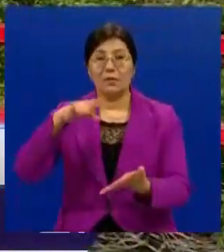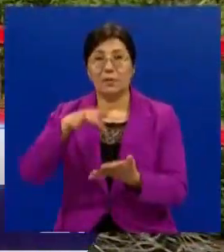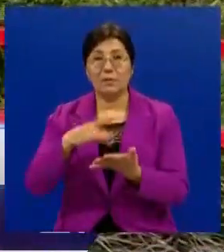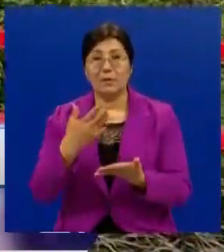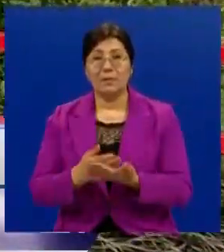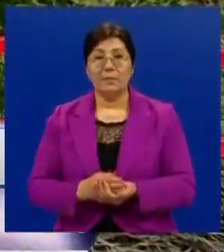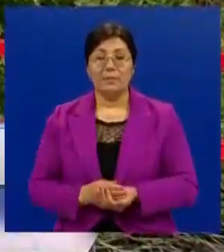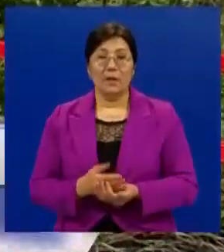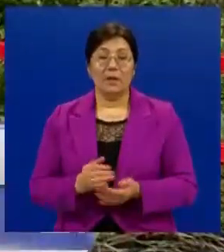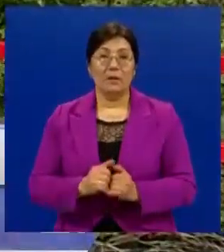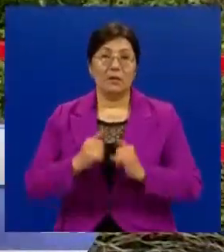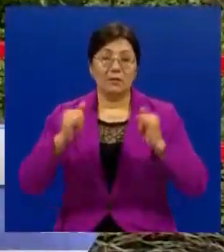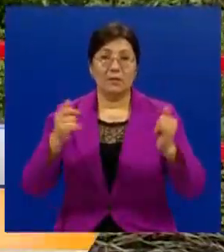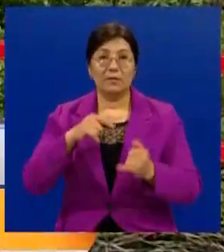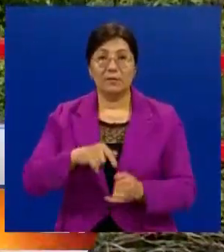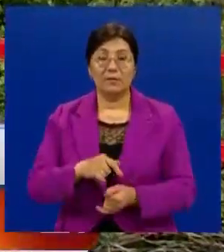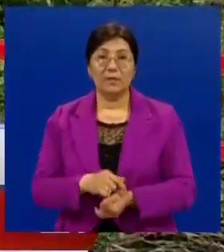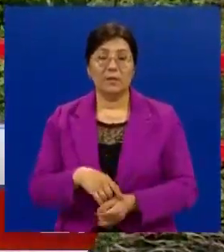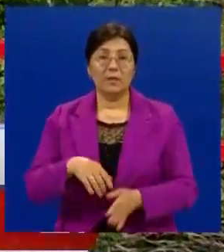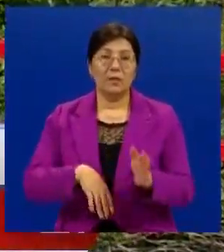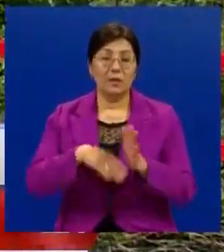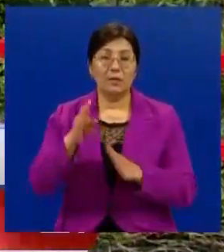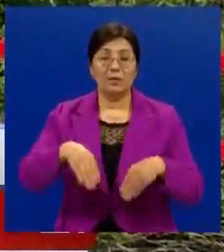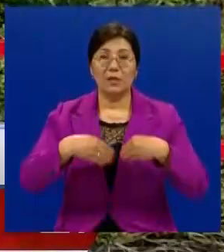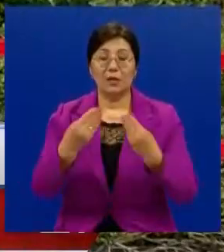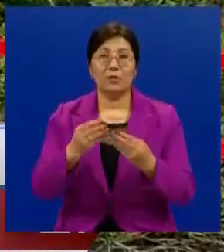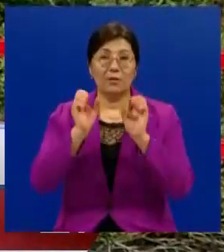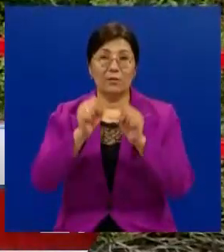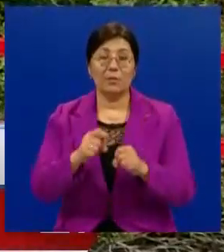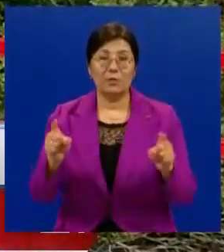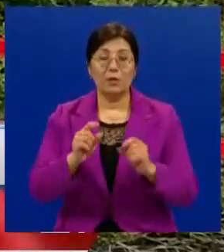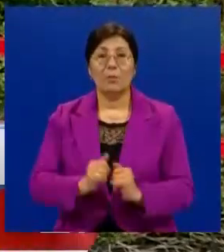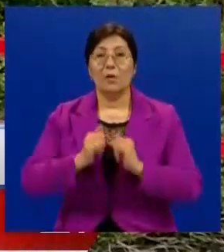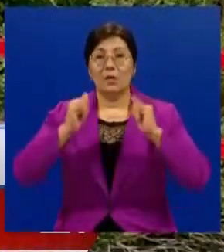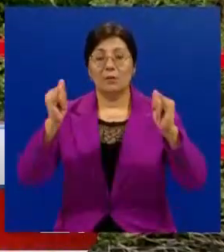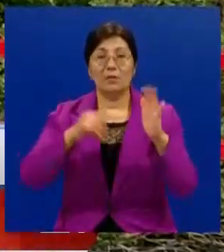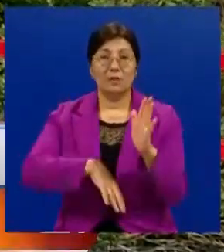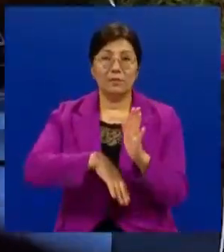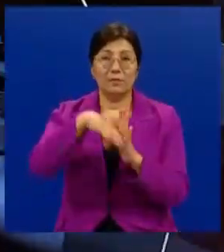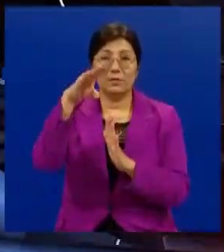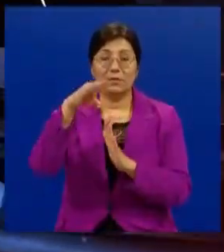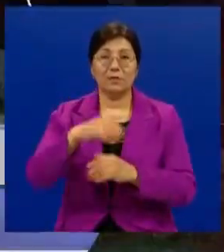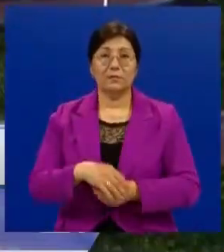диаспоры и развиваемся здесь отлично. Дают нам возможность, чтобы развиться выше и выше идти.